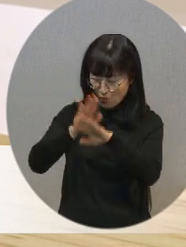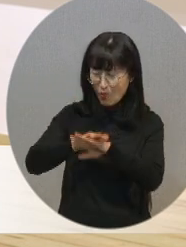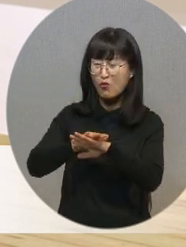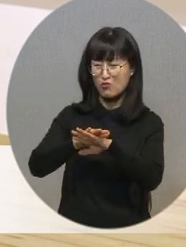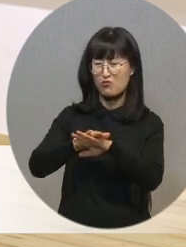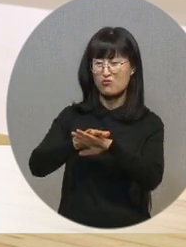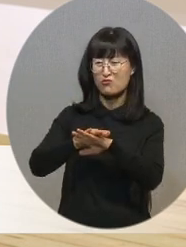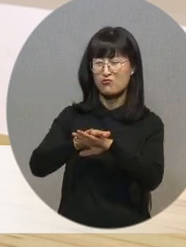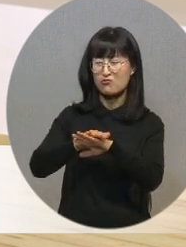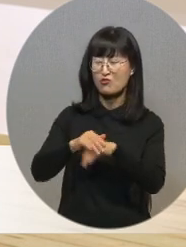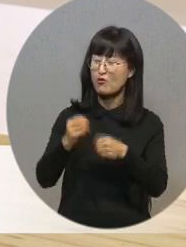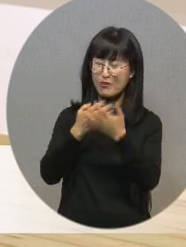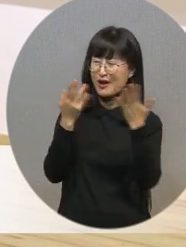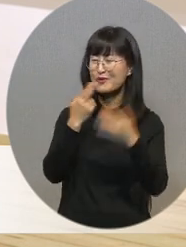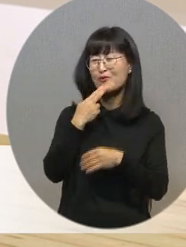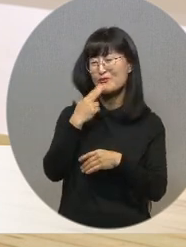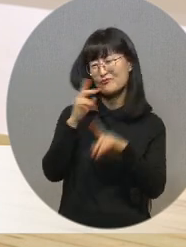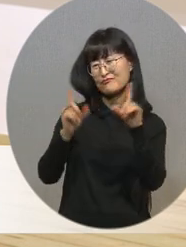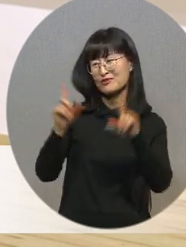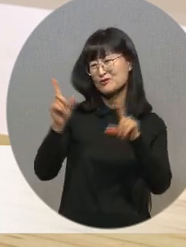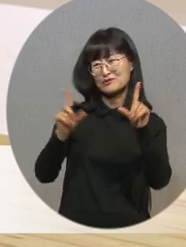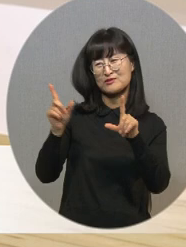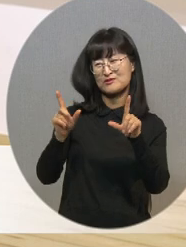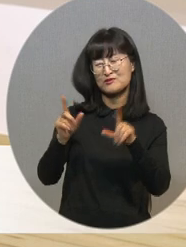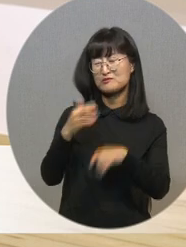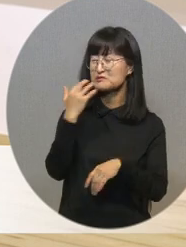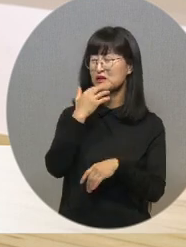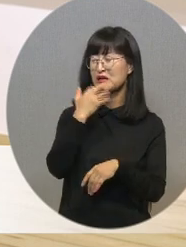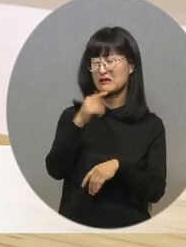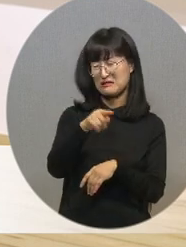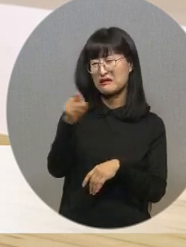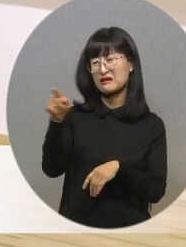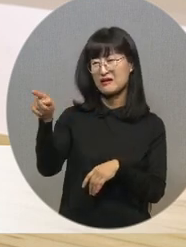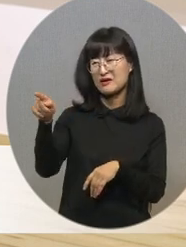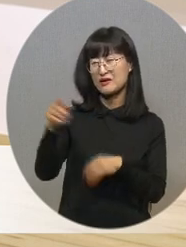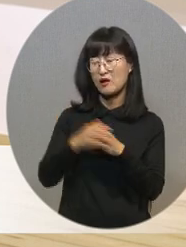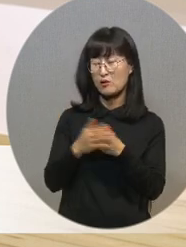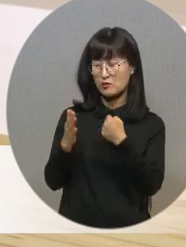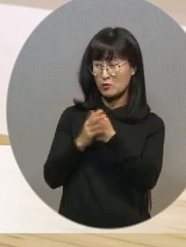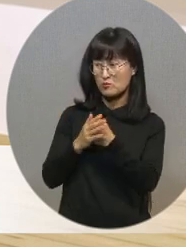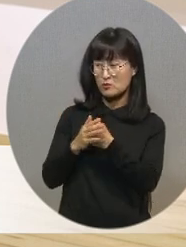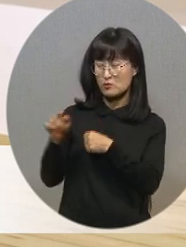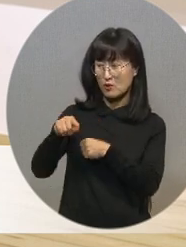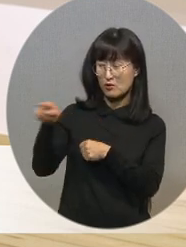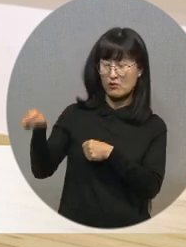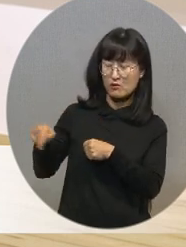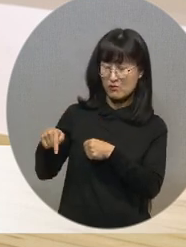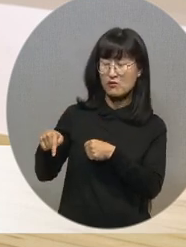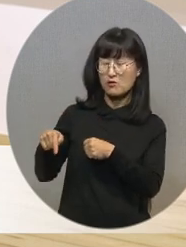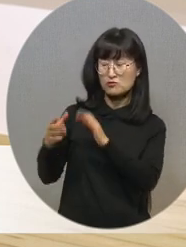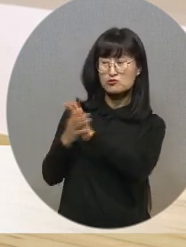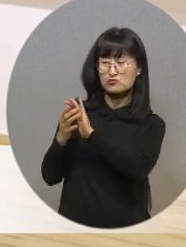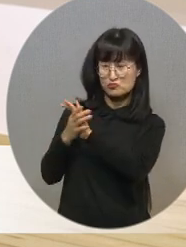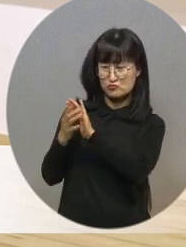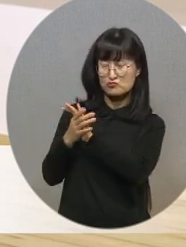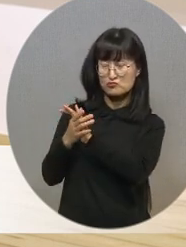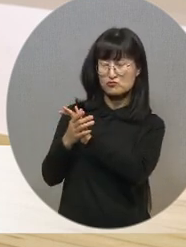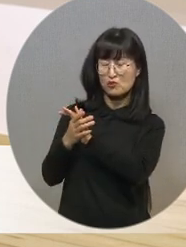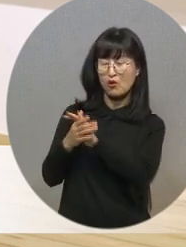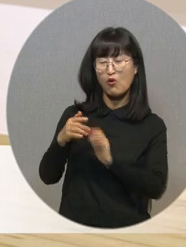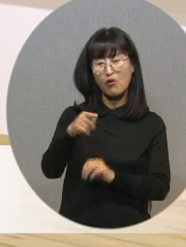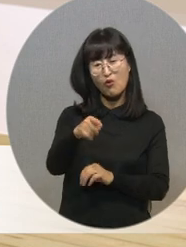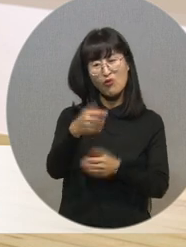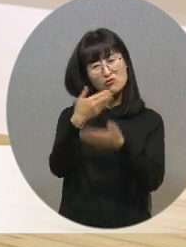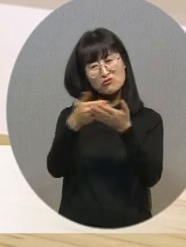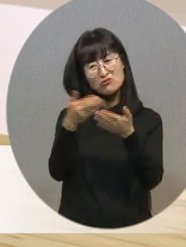막 그러한 굉장히 막 칙칙한 색깔들이 많이 나왔었는데 그래서 주위에서 특히 친구가 왜